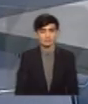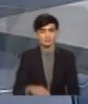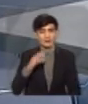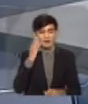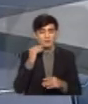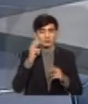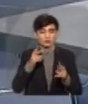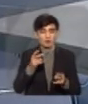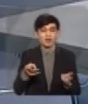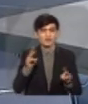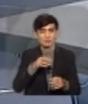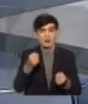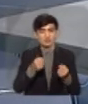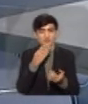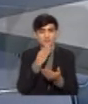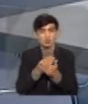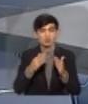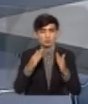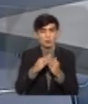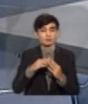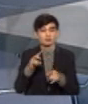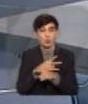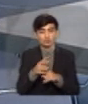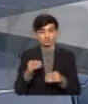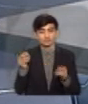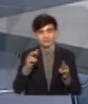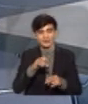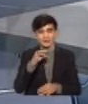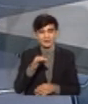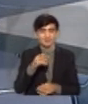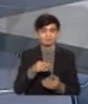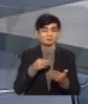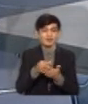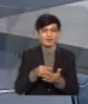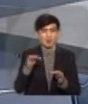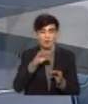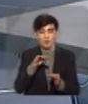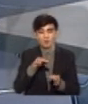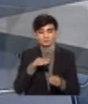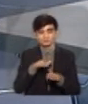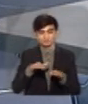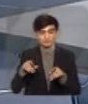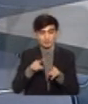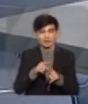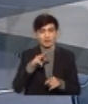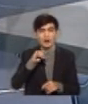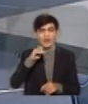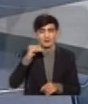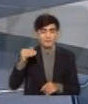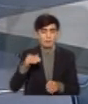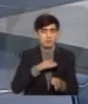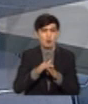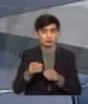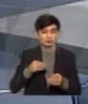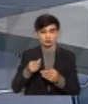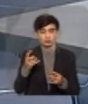Алматинцы, которые оставляют машины у своего дома на ночь на платных парковках, возможно, придется платить за них по полному тарифу. В компании